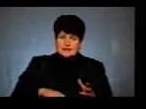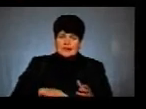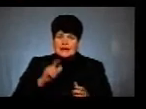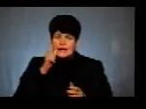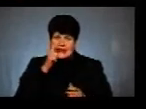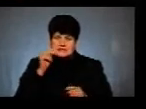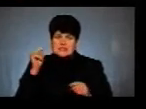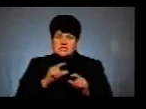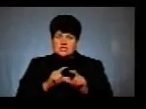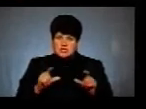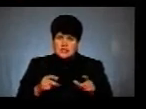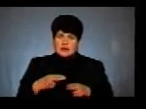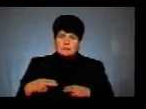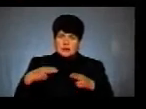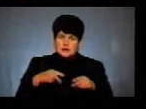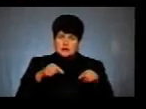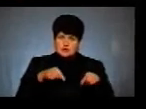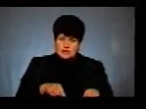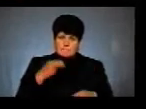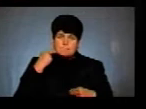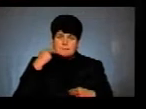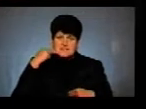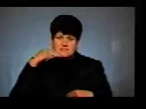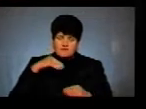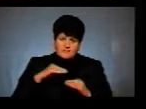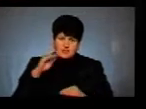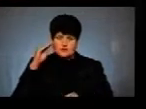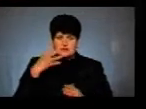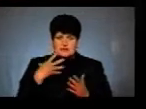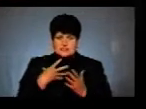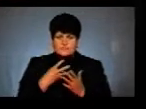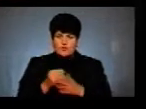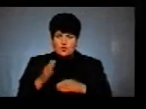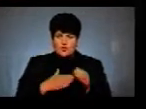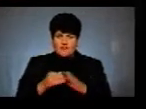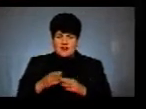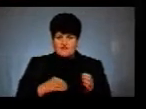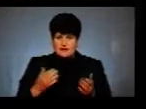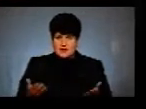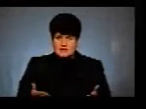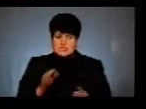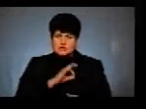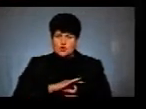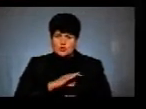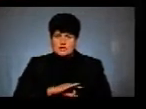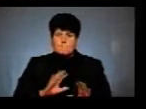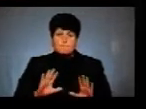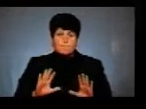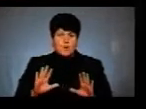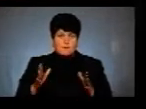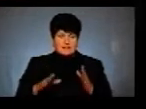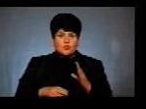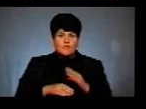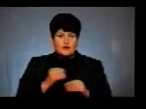які приїхали сюди підвищувати явно свою кваліфікацію. і скористались моментом,